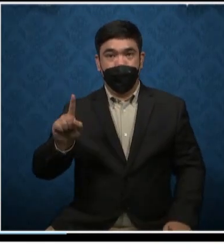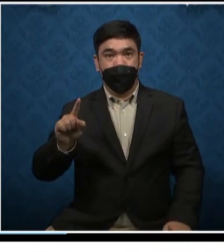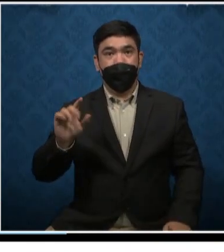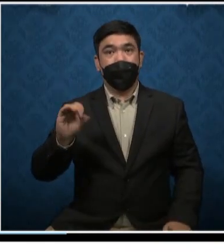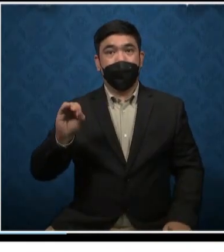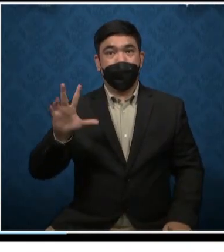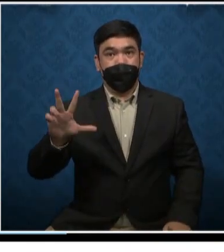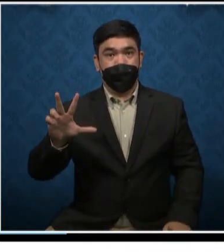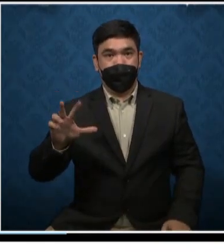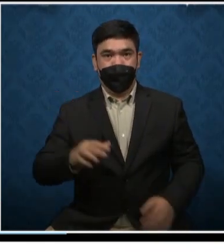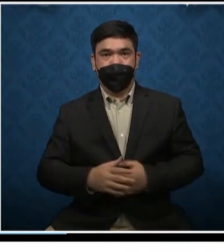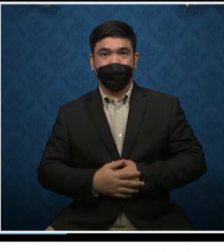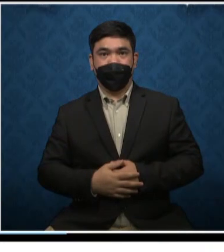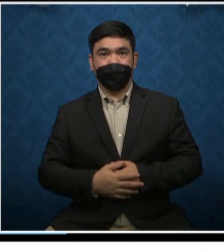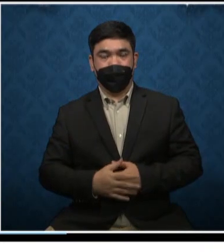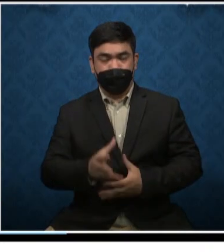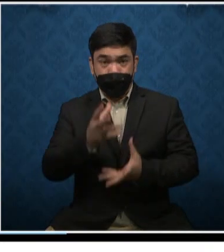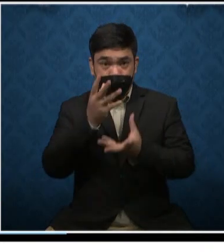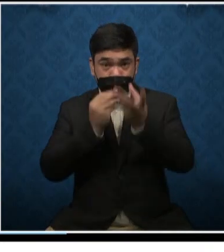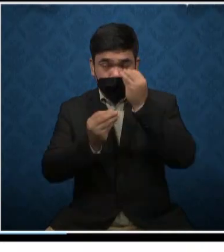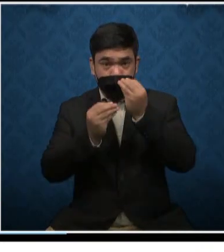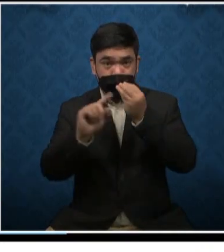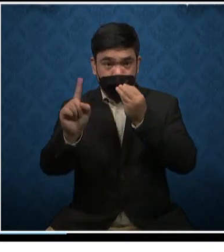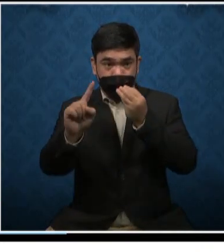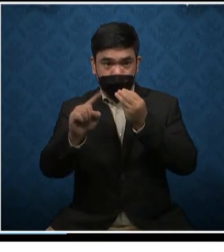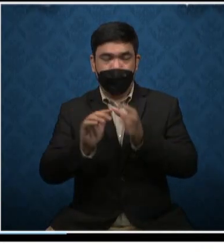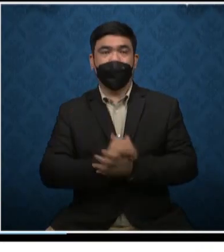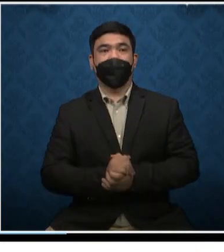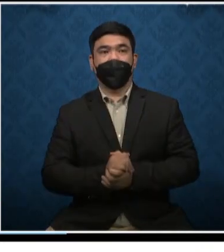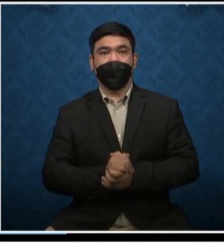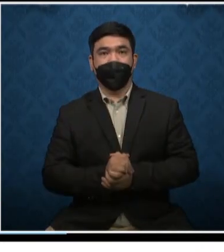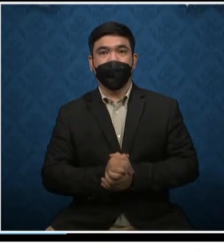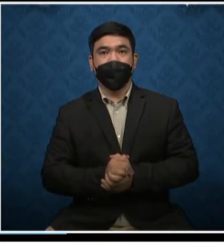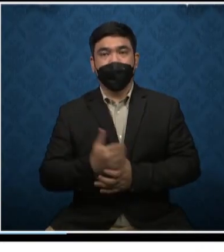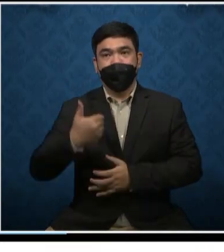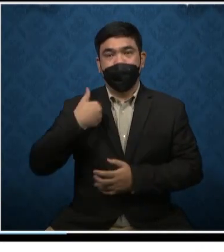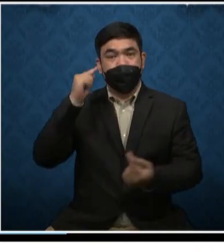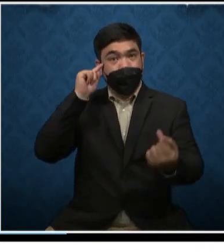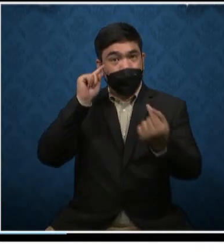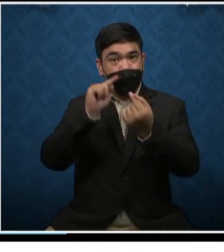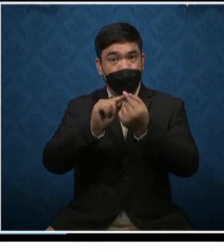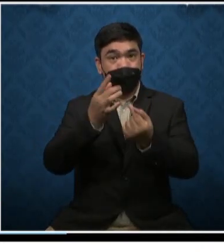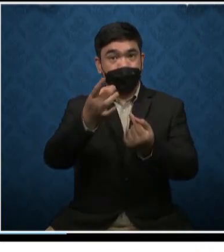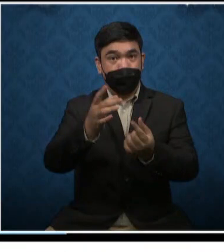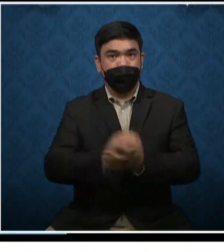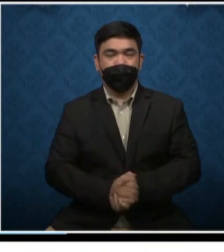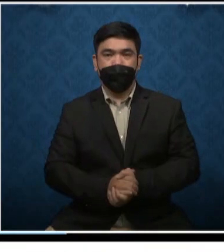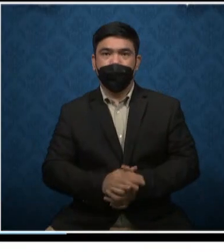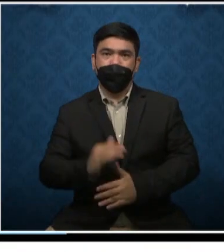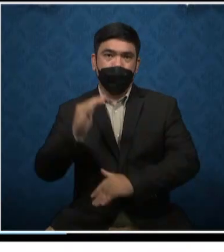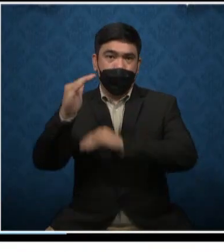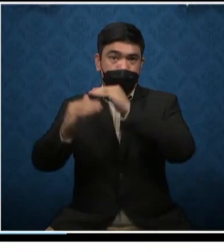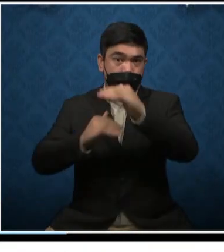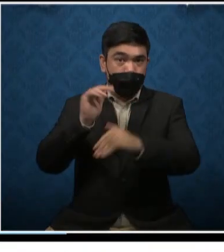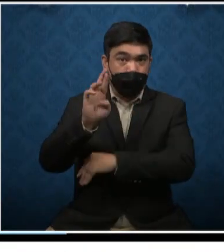2533การศึกษาเรื่องดังกล่าวมีวัตถุประสงค์เพื่อพัฒนาระบ